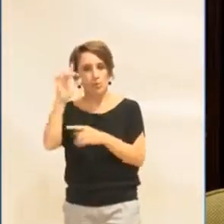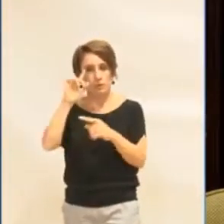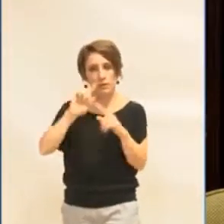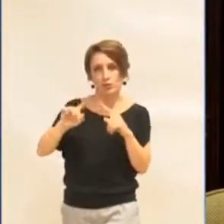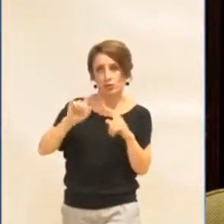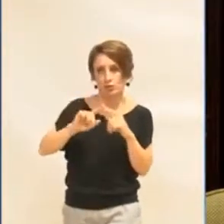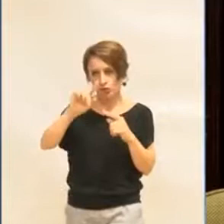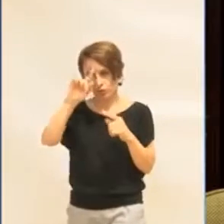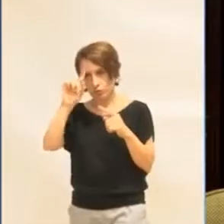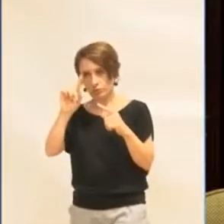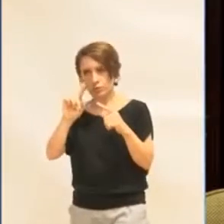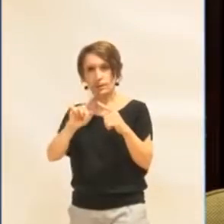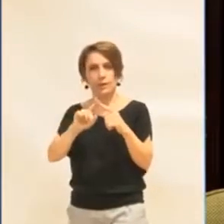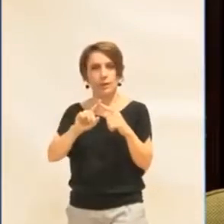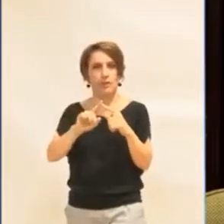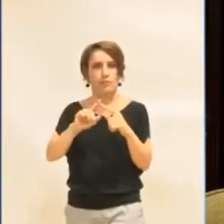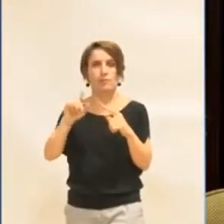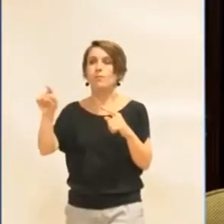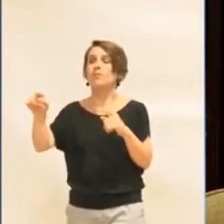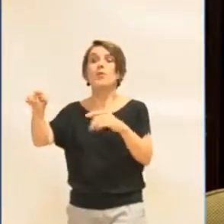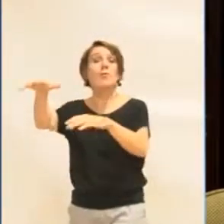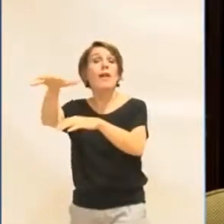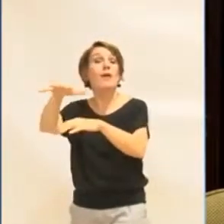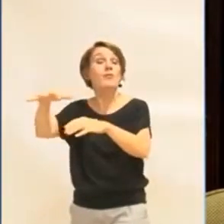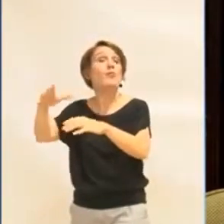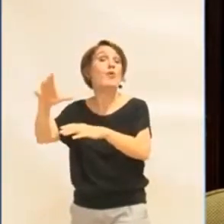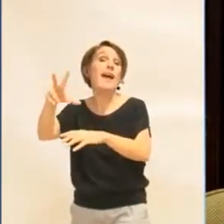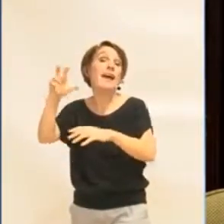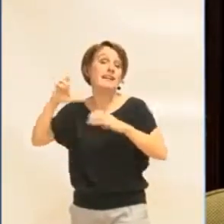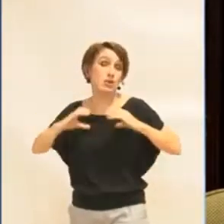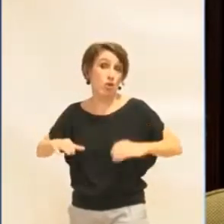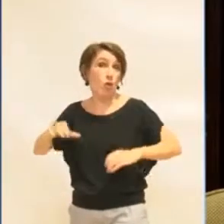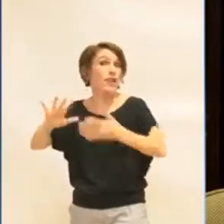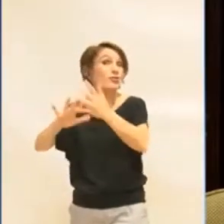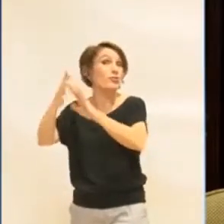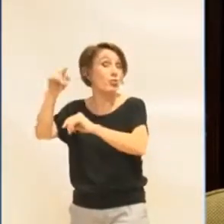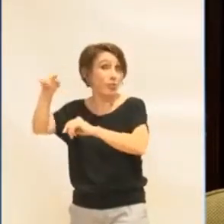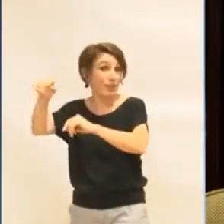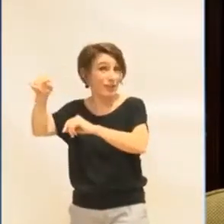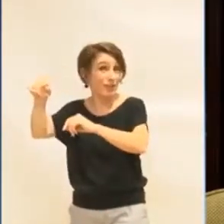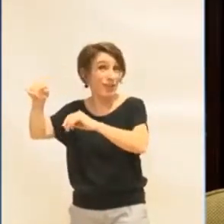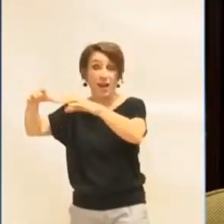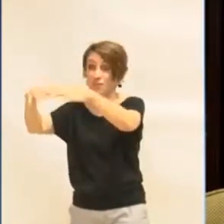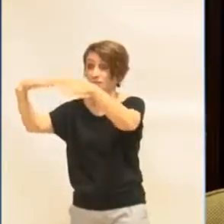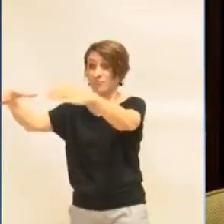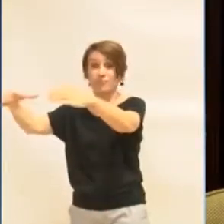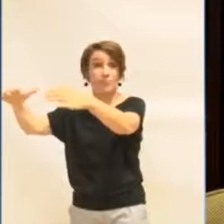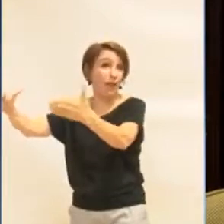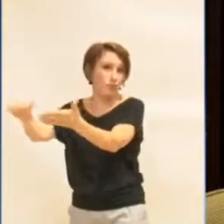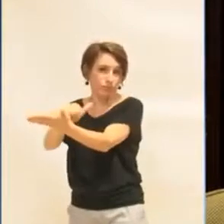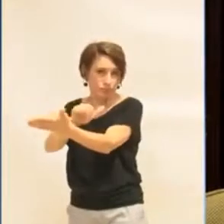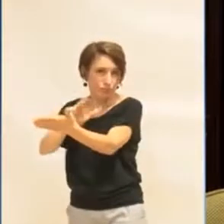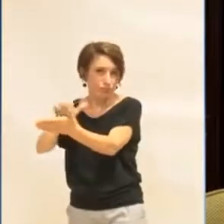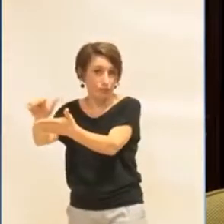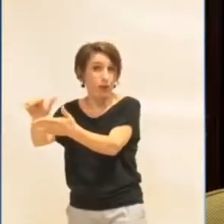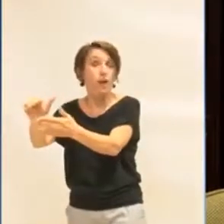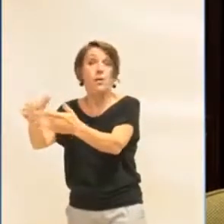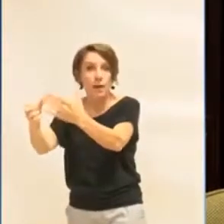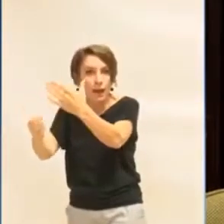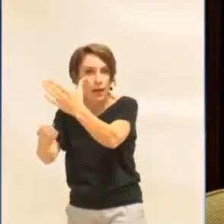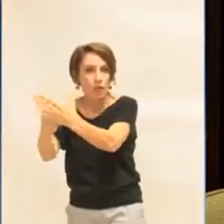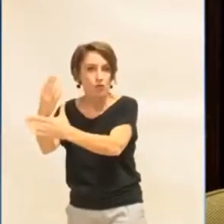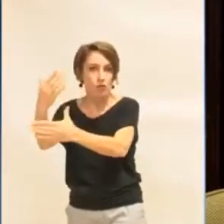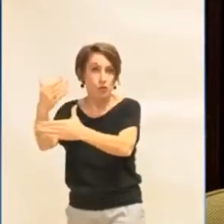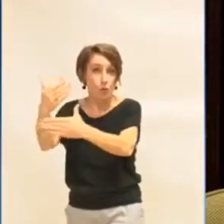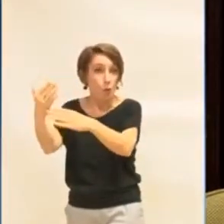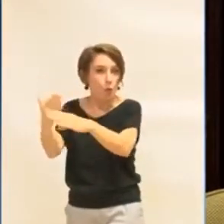ténement qui est libéré par le collège, d'envisager la possibilité qu'il y ait un projet structurant sur ce